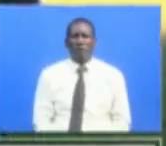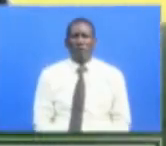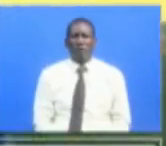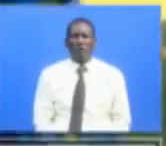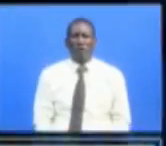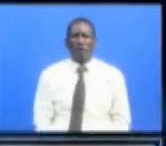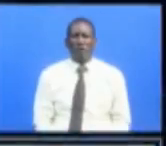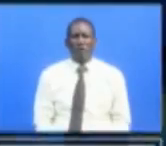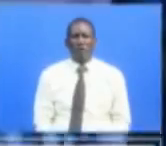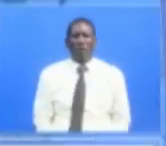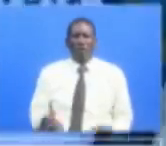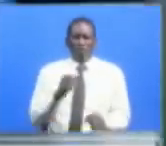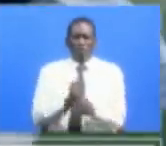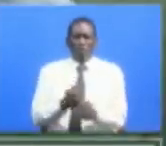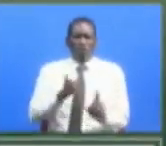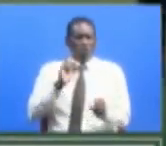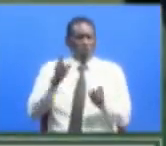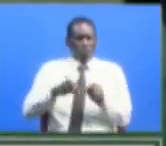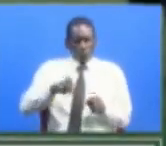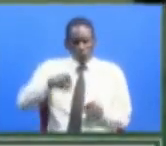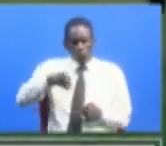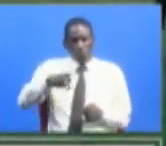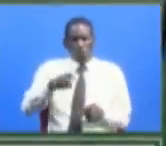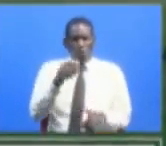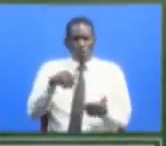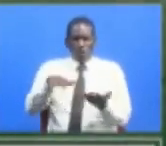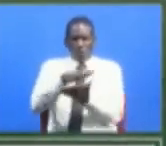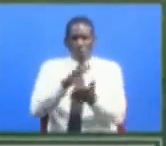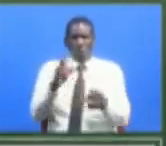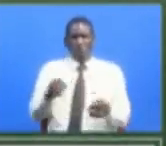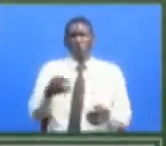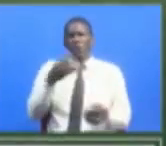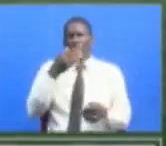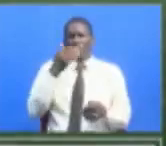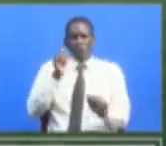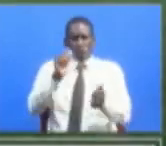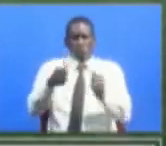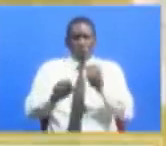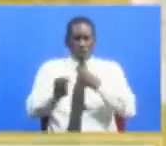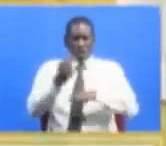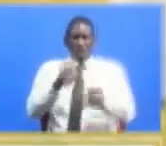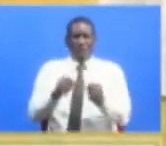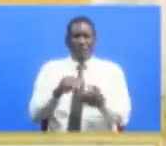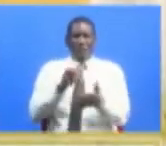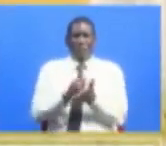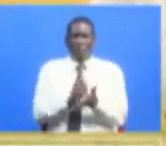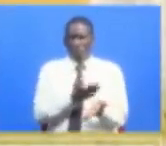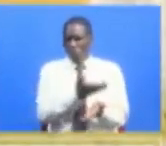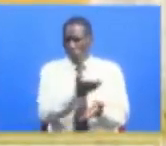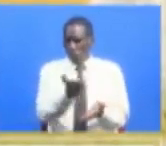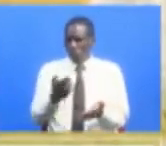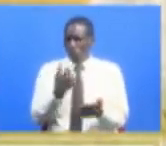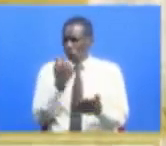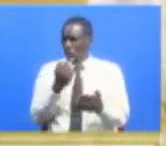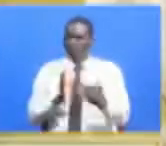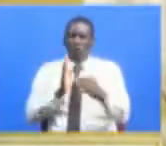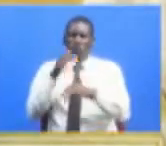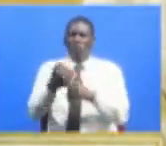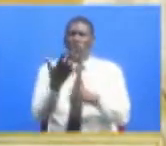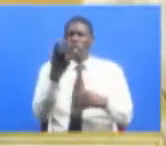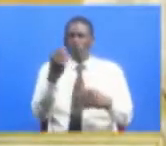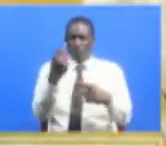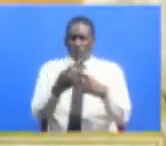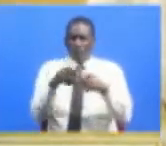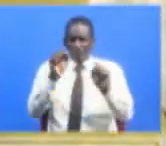We are doing the race walk, which basically is one of the best sporting activity that those who are above 50 can do. It